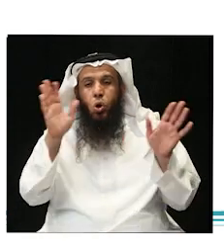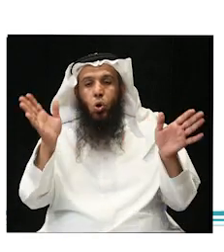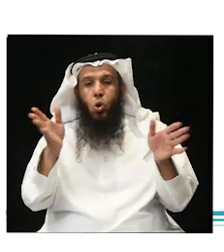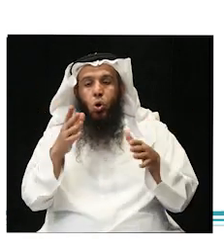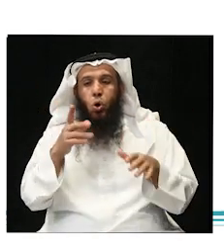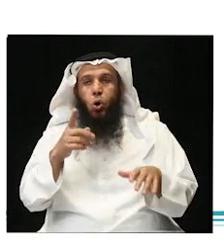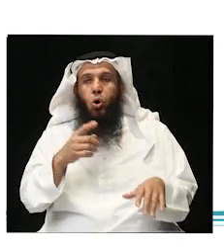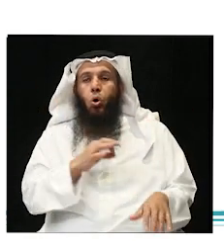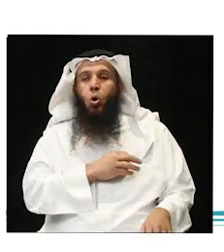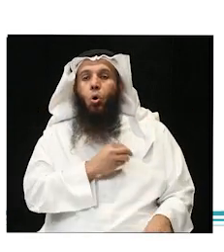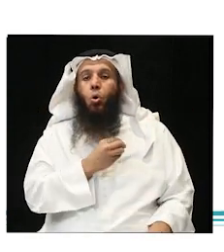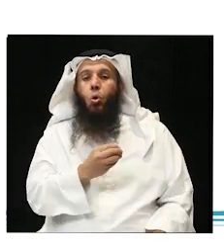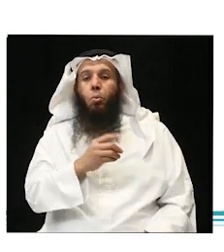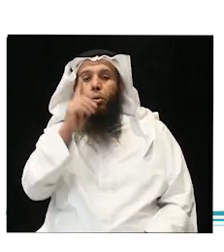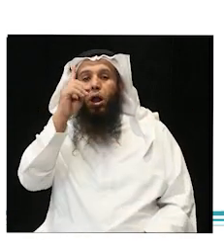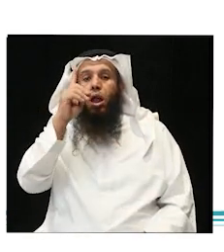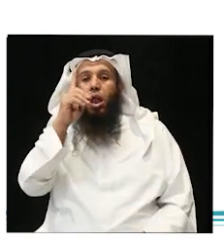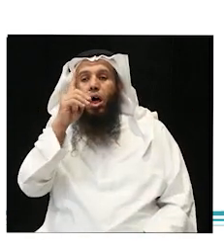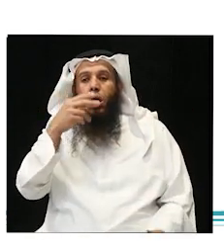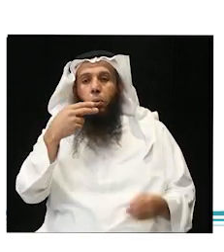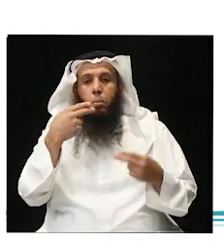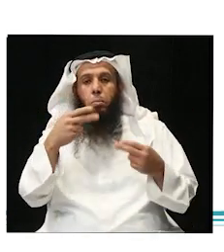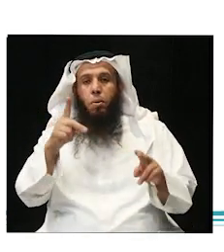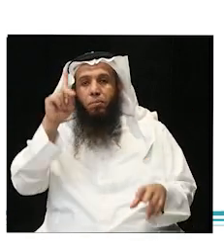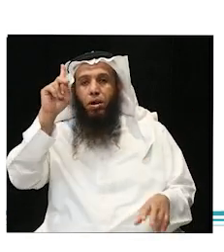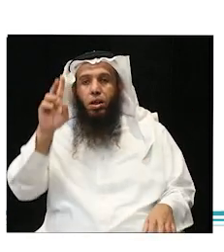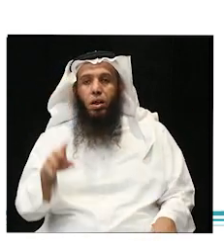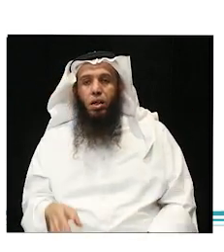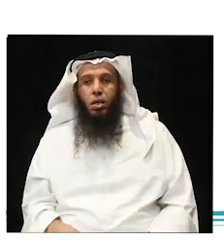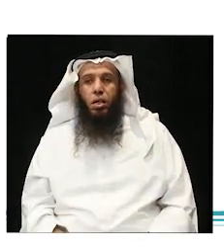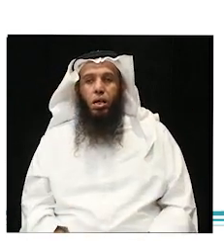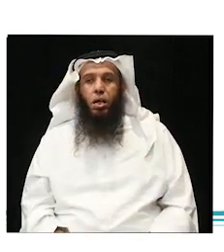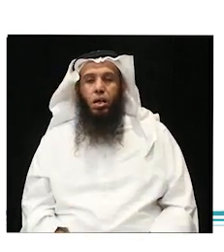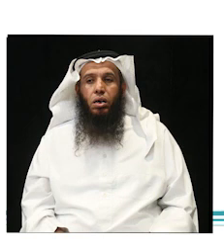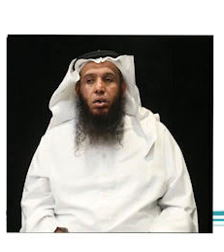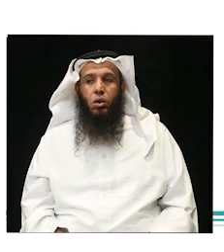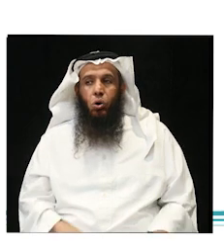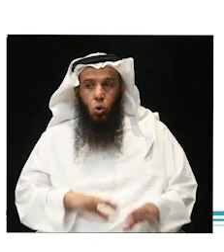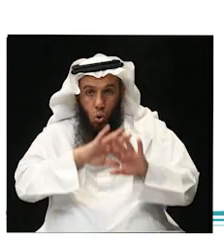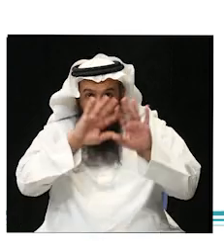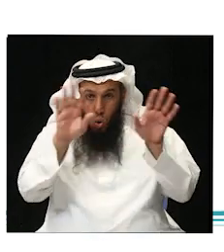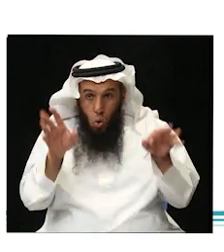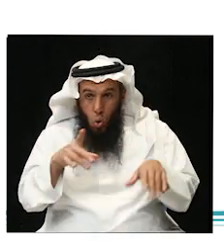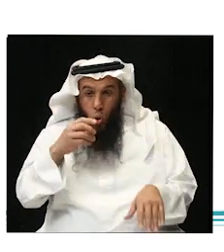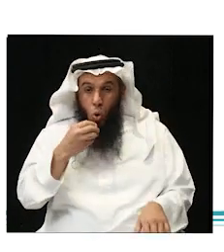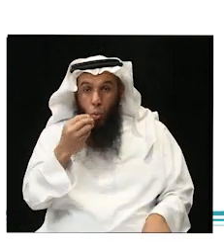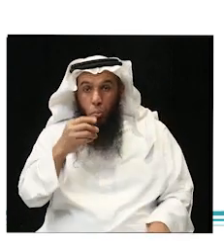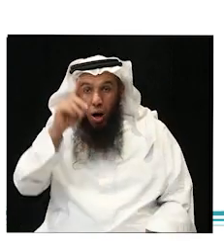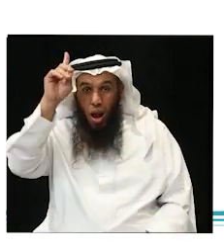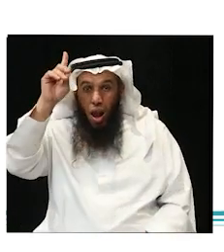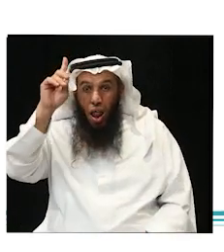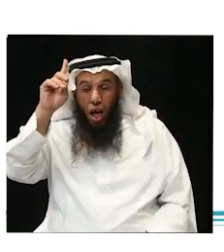سبحانه وتعالى ويرضاه، هذه المقدمة، كل ما يحبه الله ويرضاه